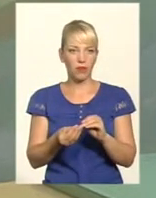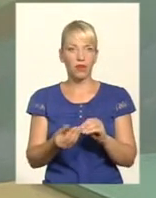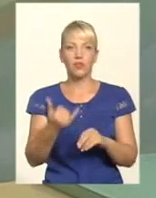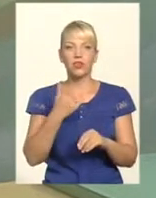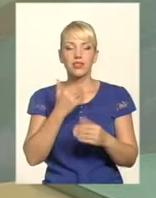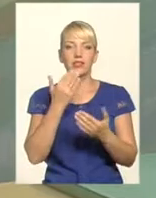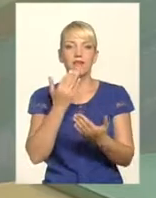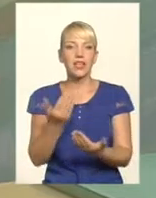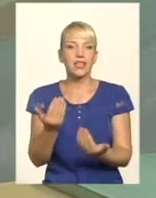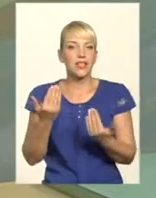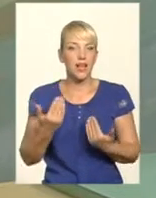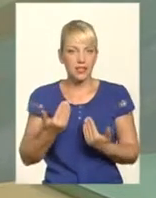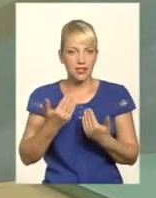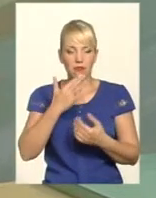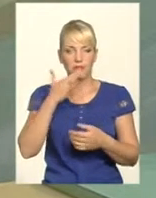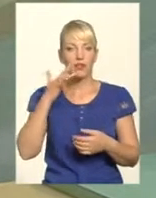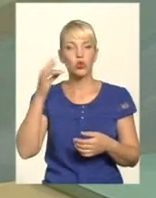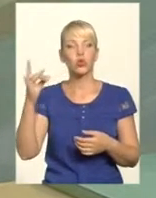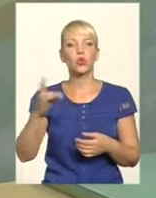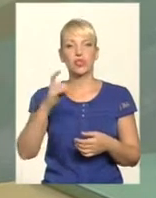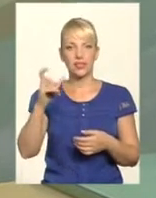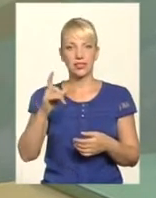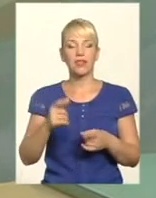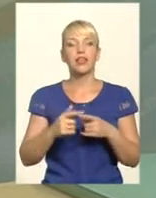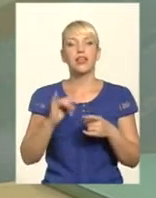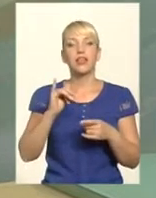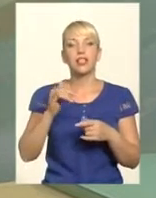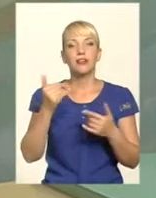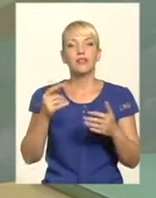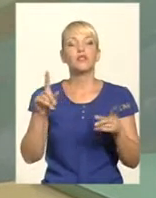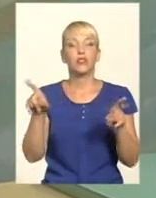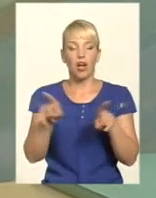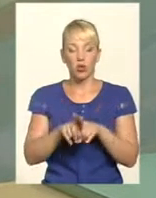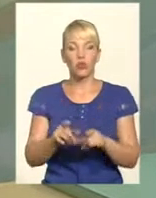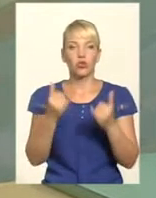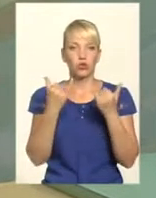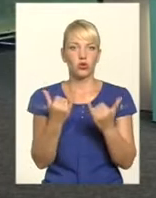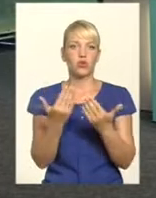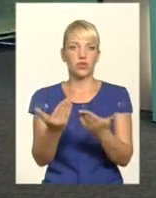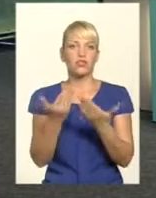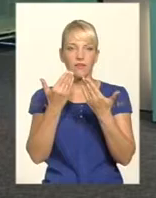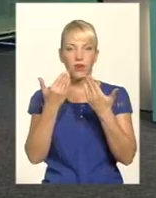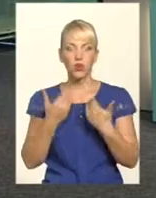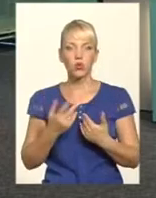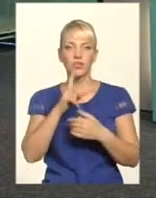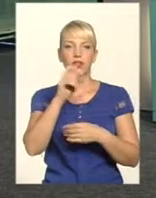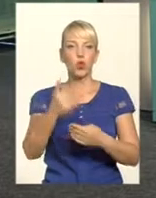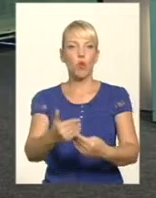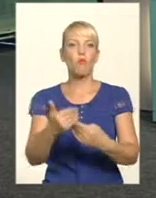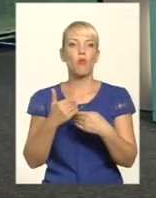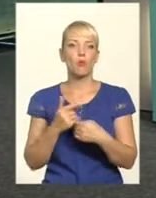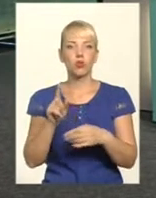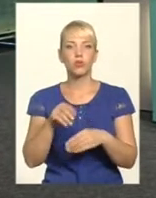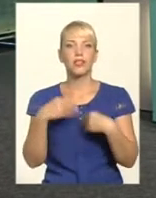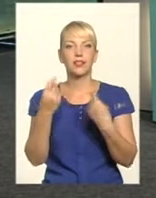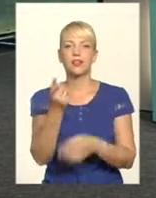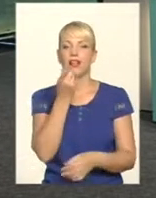звертається неодноразово, і в тому числі і сьогодні до нас звернулися про допомогу щодо надання